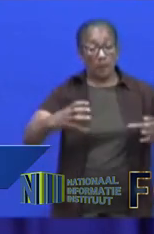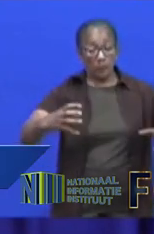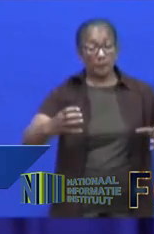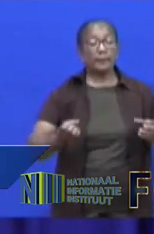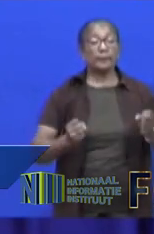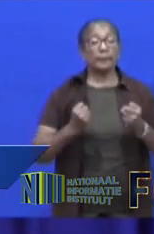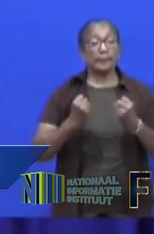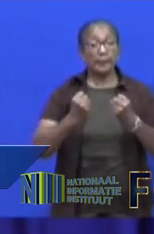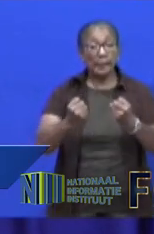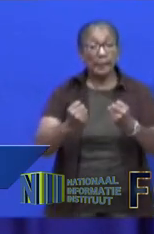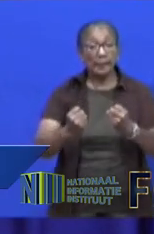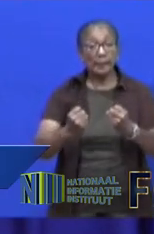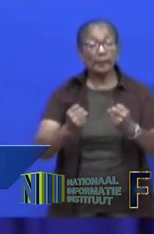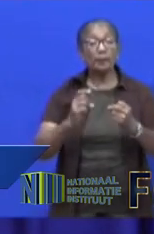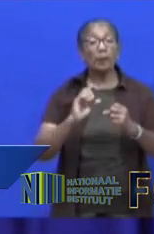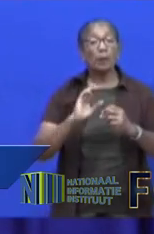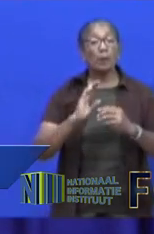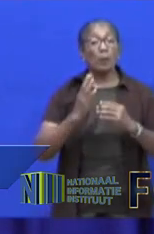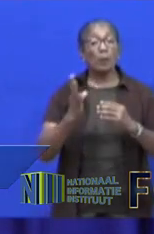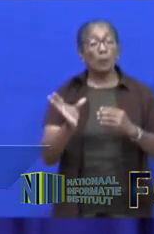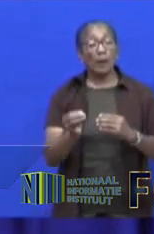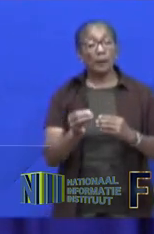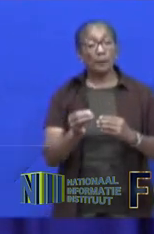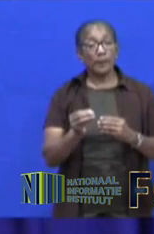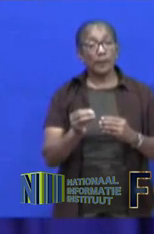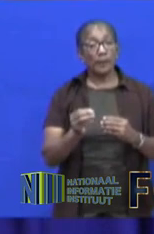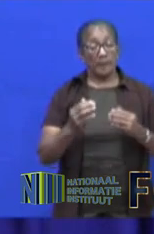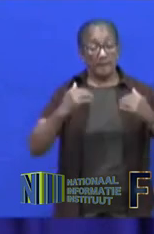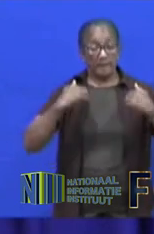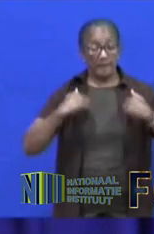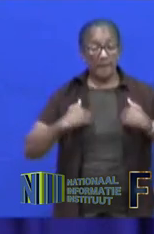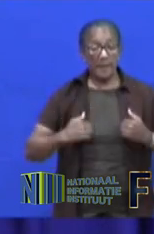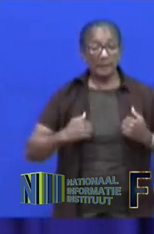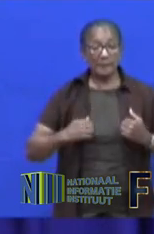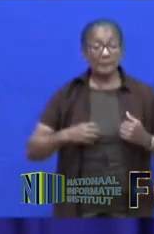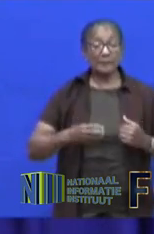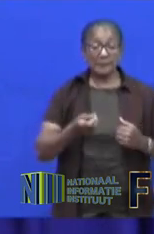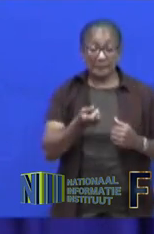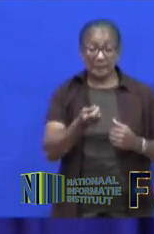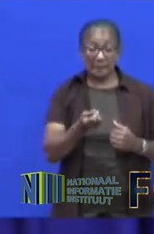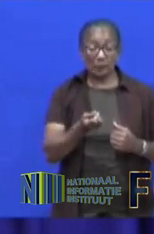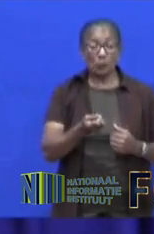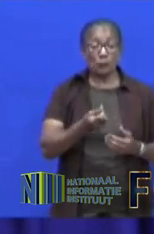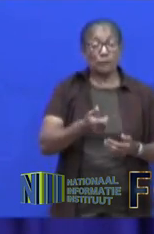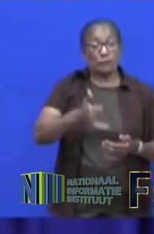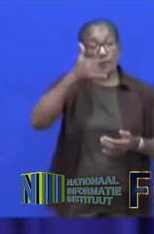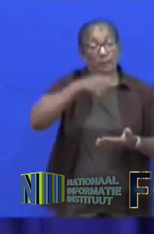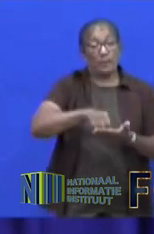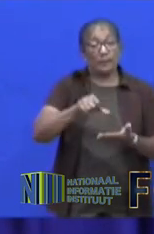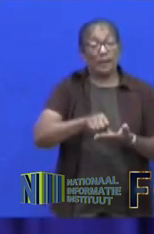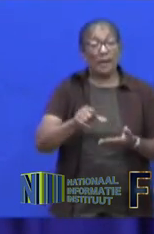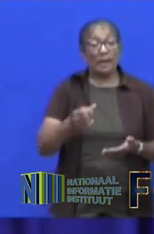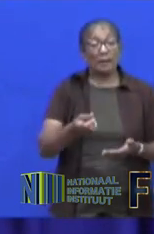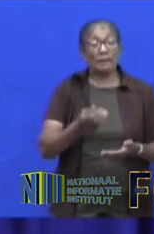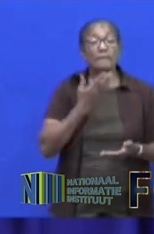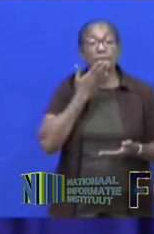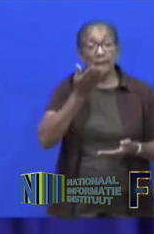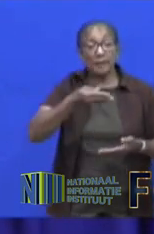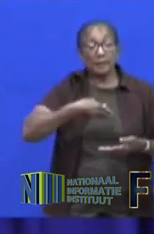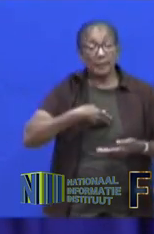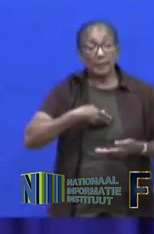rijden, waarbij men zeg maar mensen overvraagt, et cetera, heb ik net binnengekregen